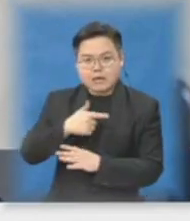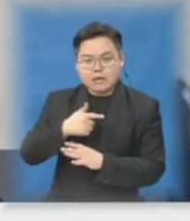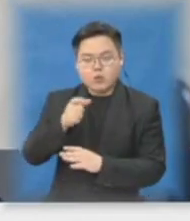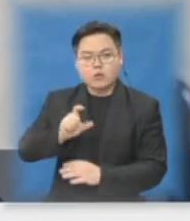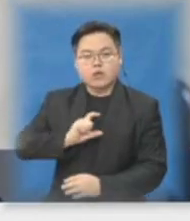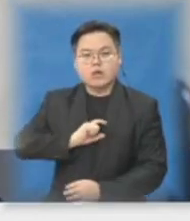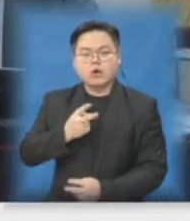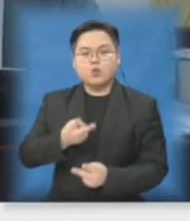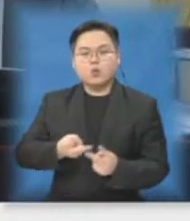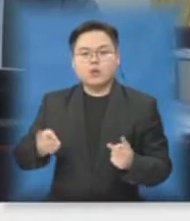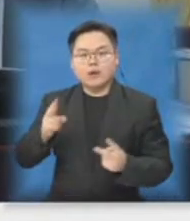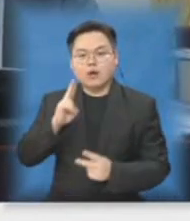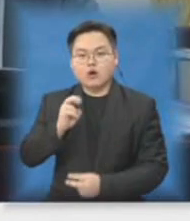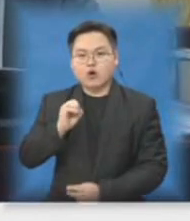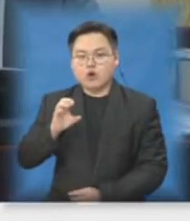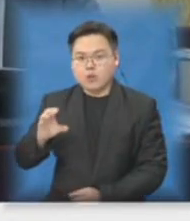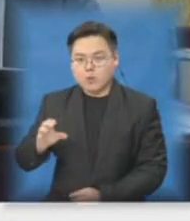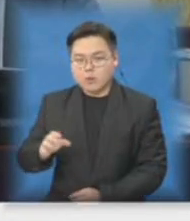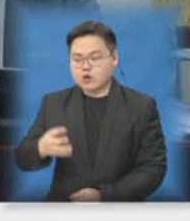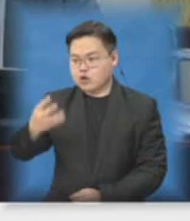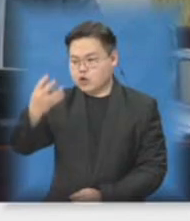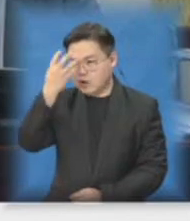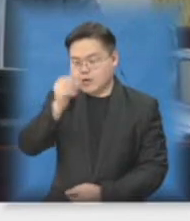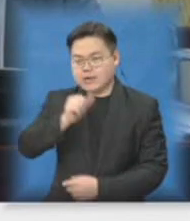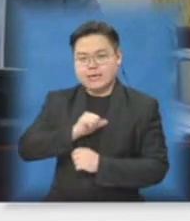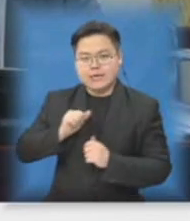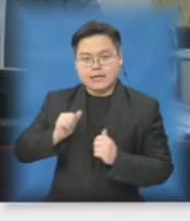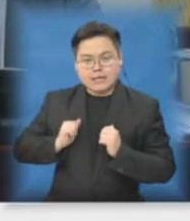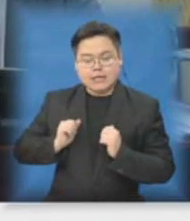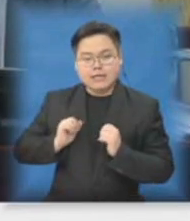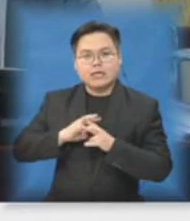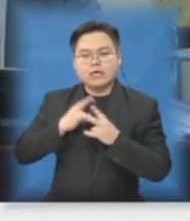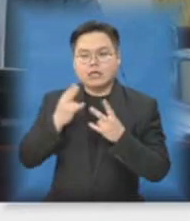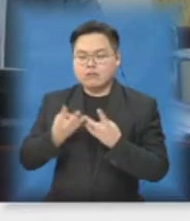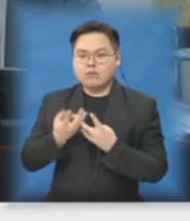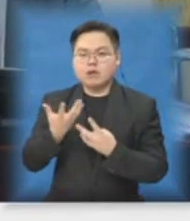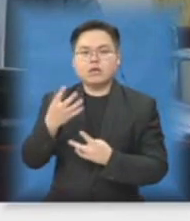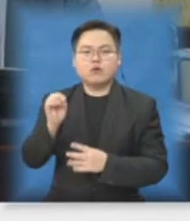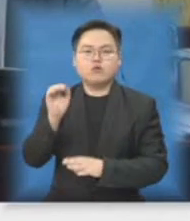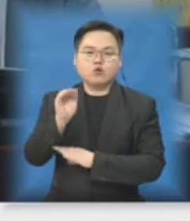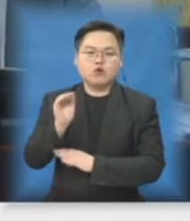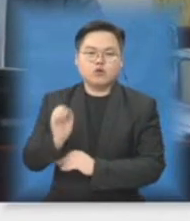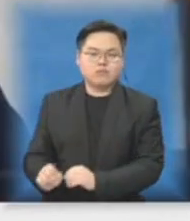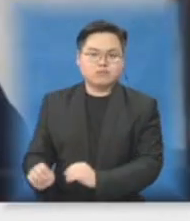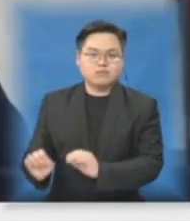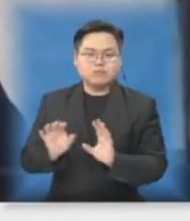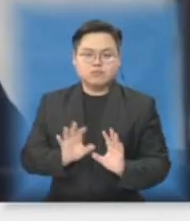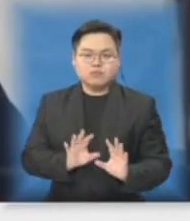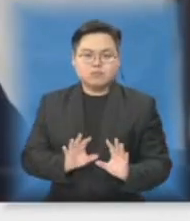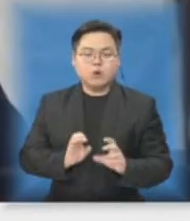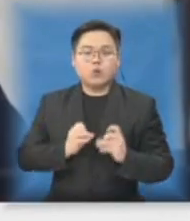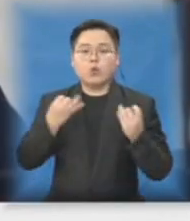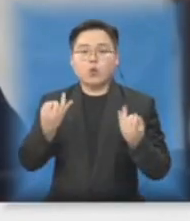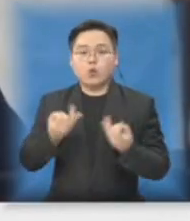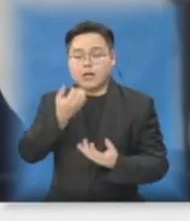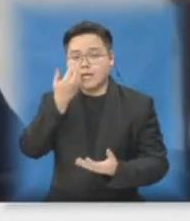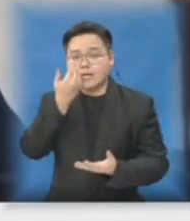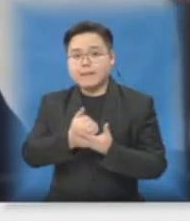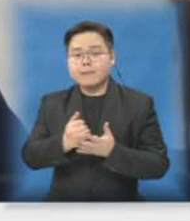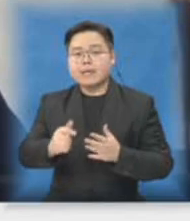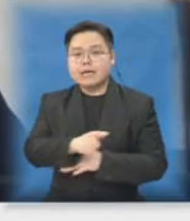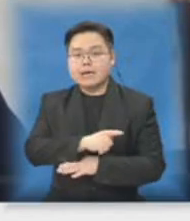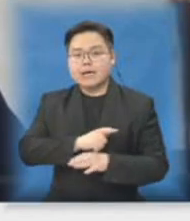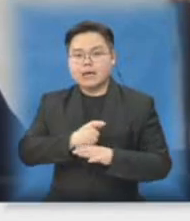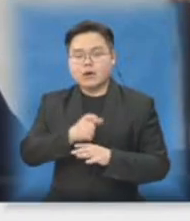комисс Жендерийн хороо төрийн болон иргэний нийгмийн 50 гаруй төлөөлөл оролцох юм а. Улсын хурл түүний хамгийн газарт хийх